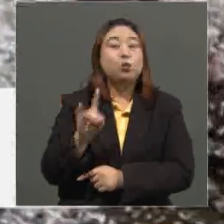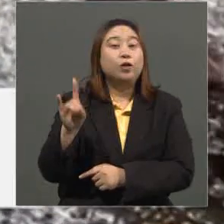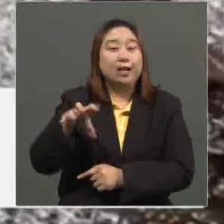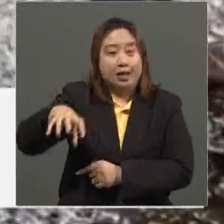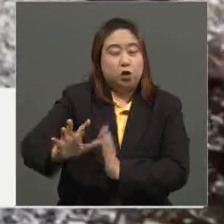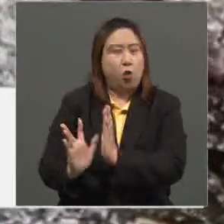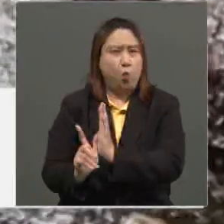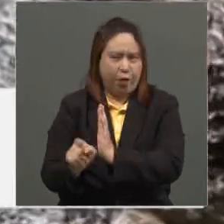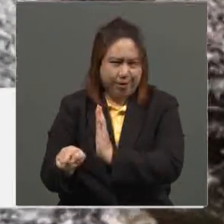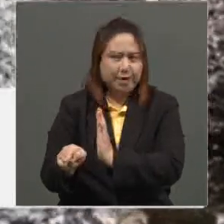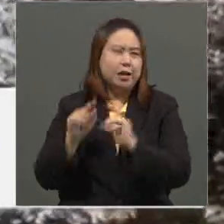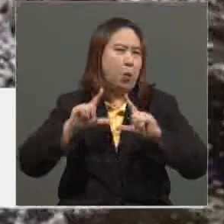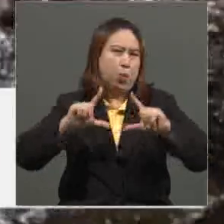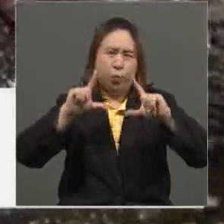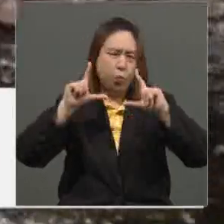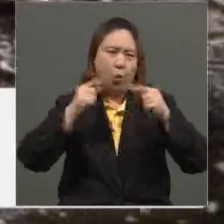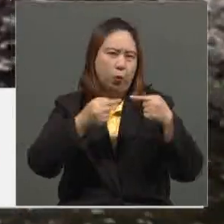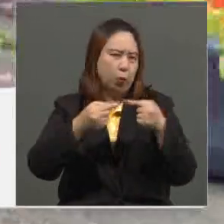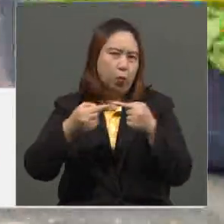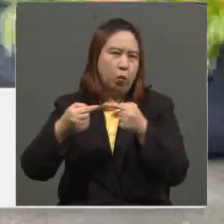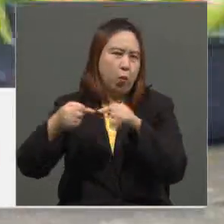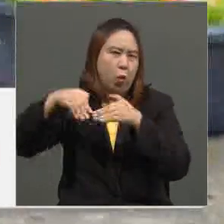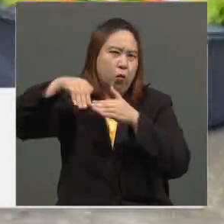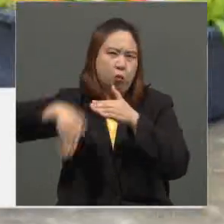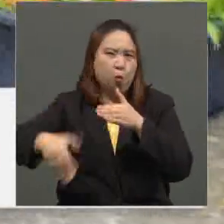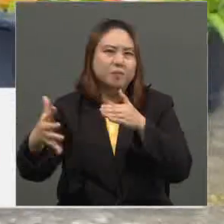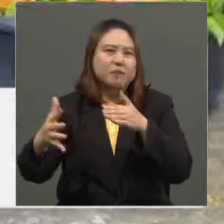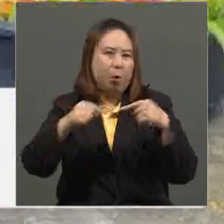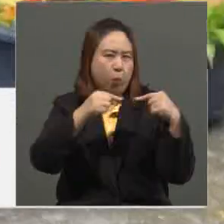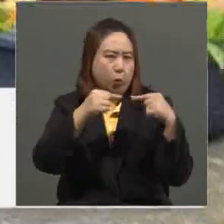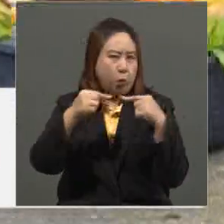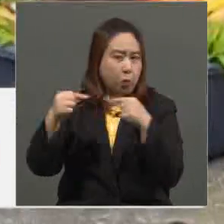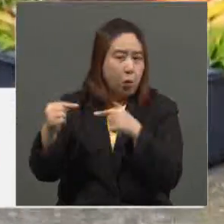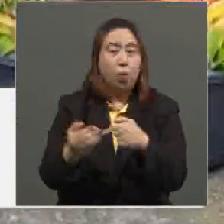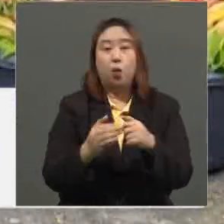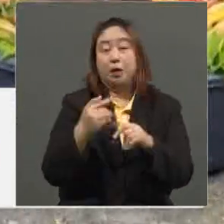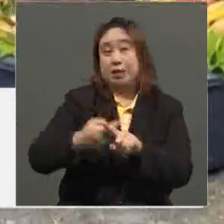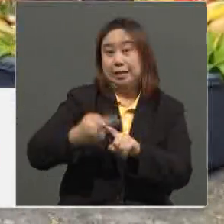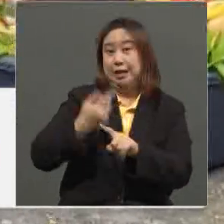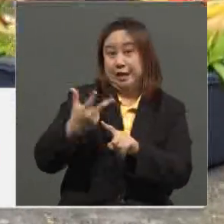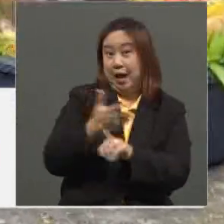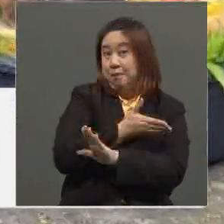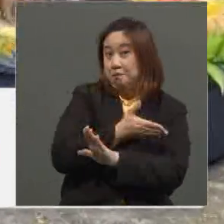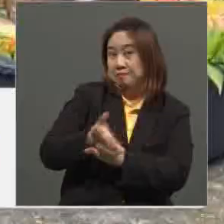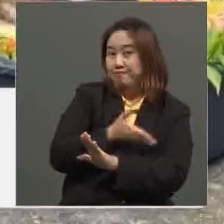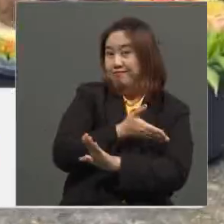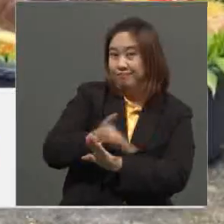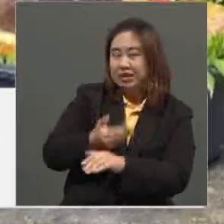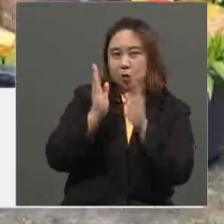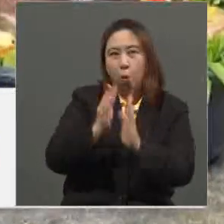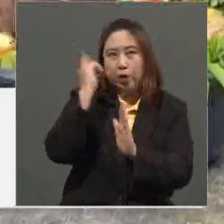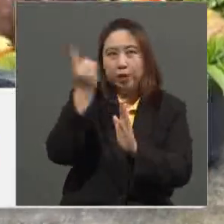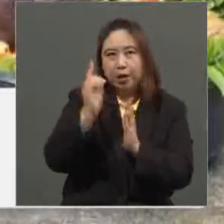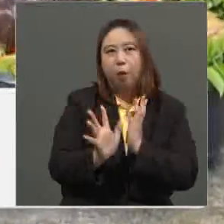เนื่องกระแสดีไม่มีตกค่ะช่วง3เดือนที่ผ่านมานักท่องเที่ยวเข้าชิมเอ่อเข้าชมเข้าคิว